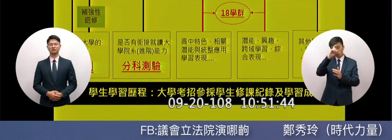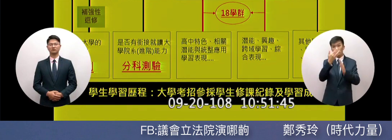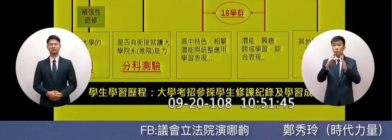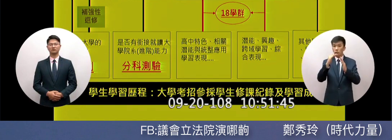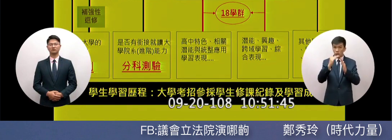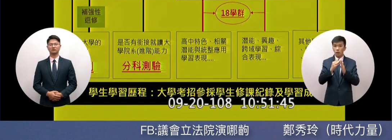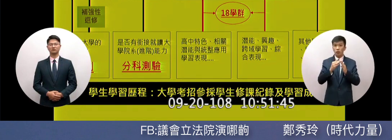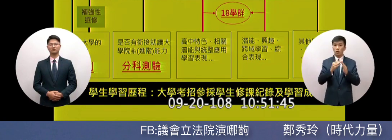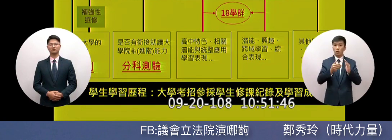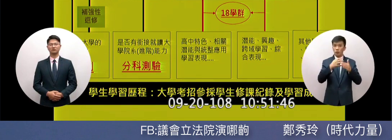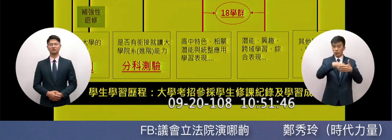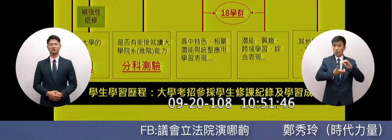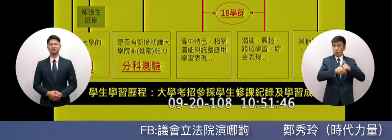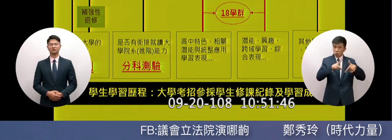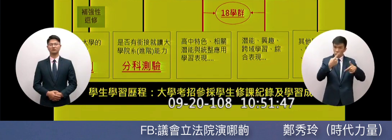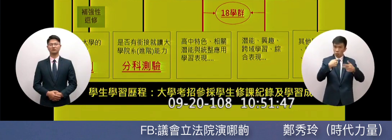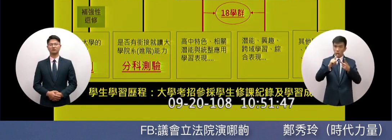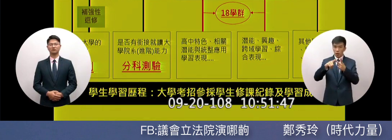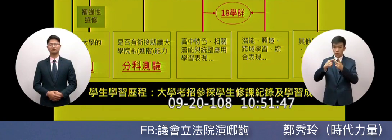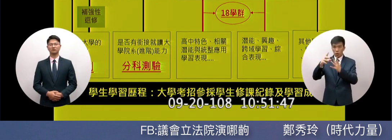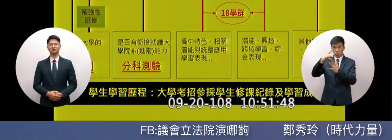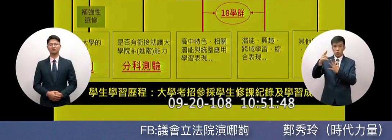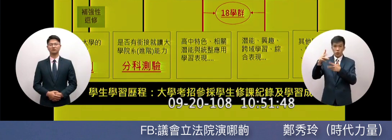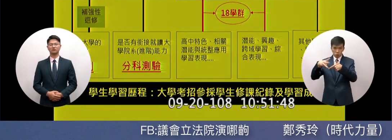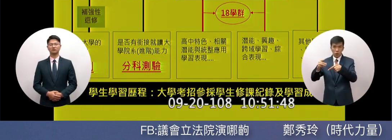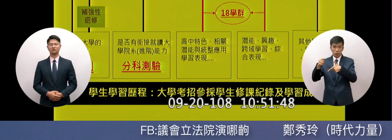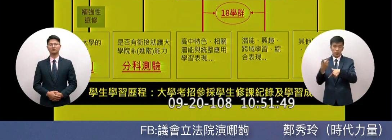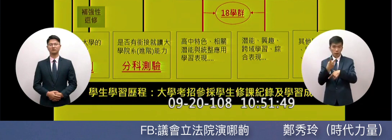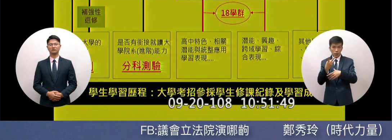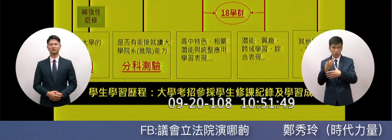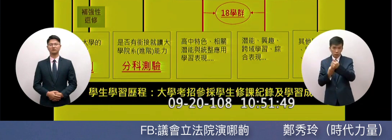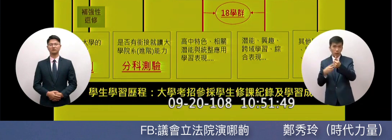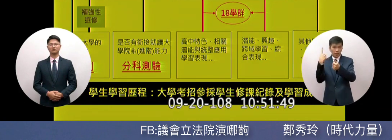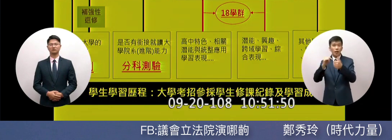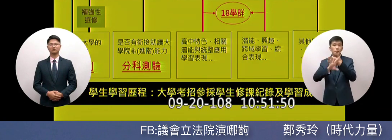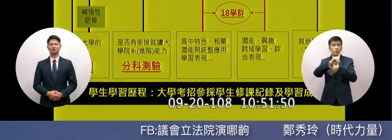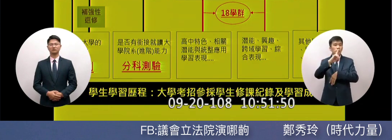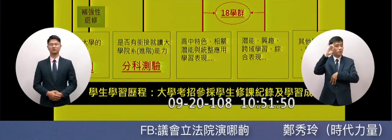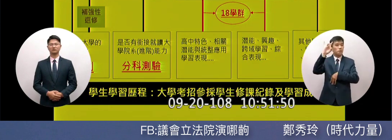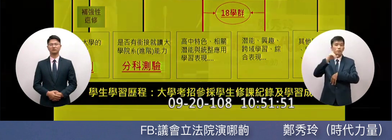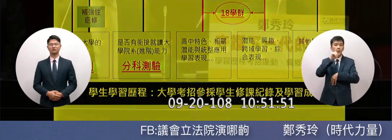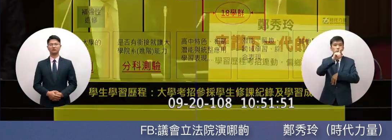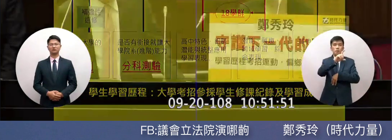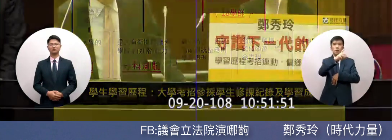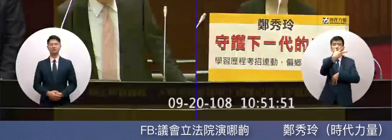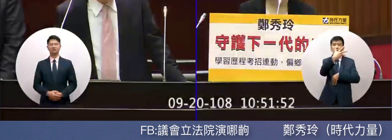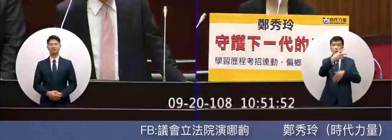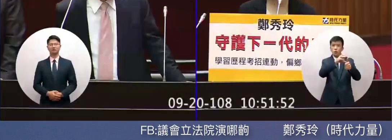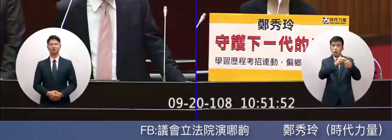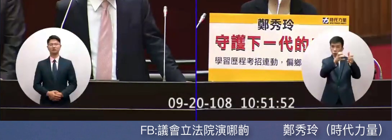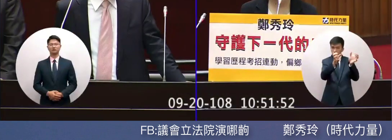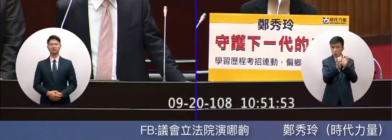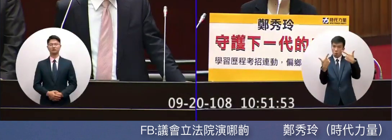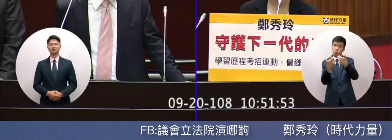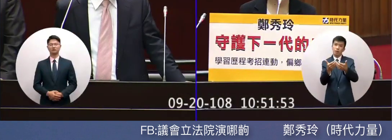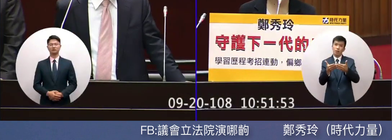和多元选修要对应到我们招联会这边自己创了一个18个很详细的这个学群